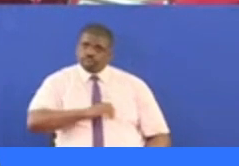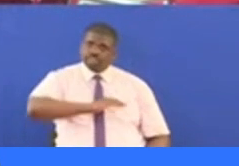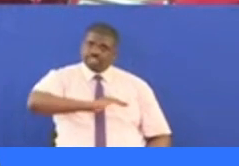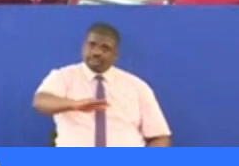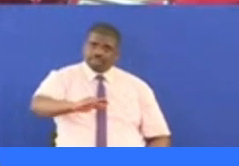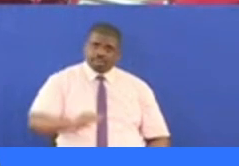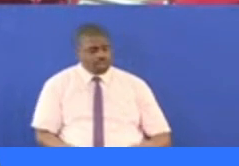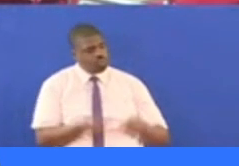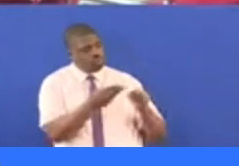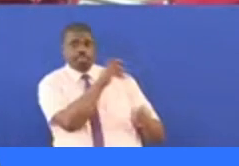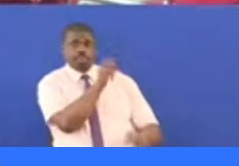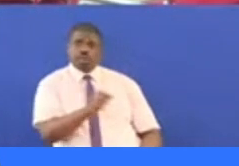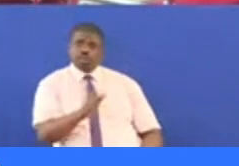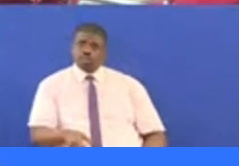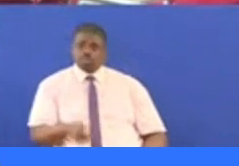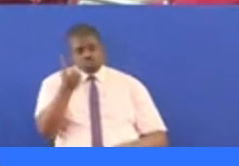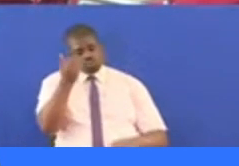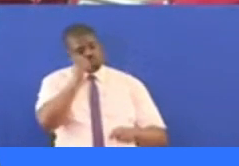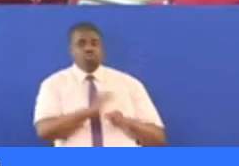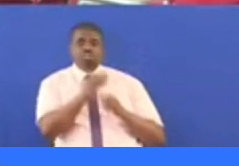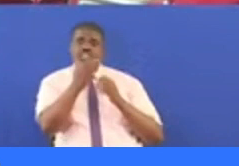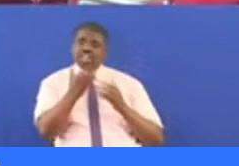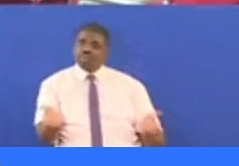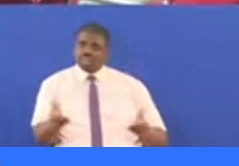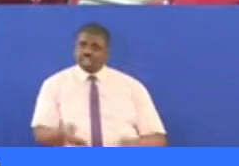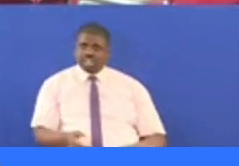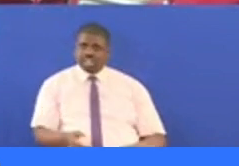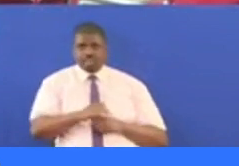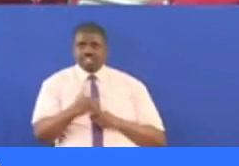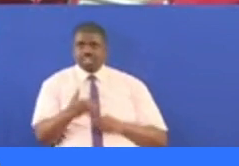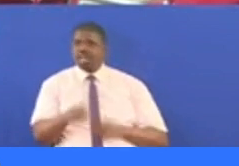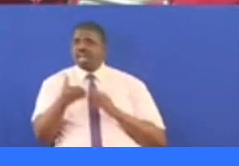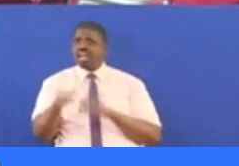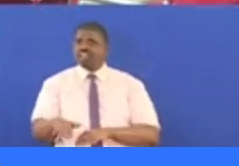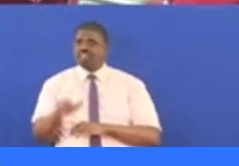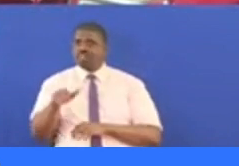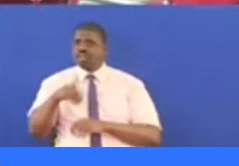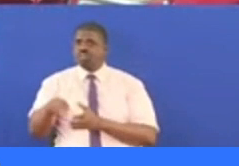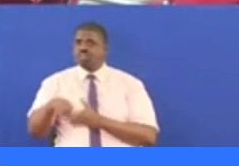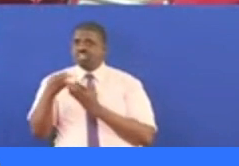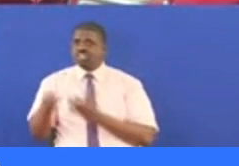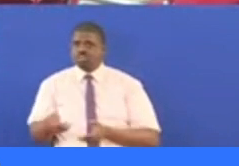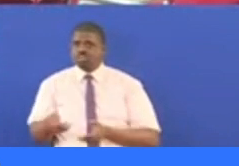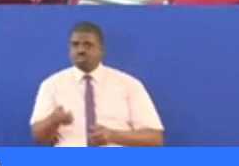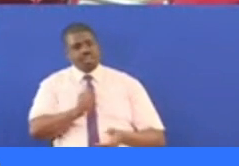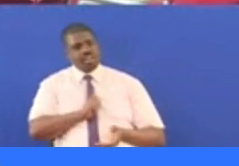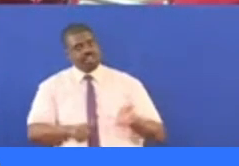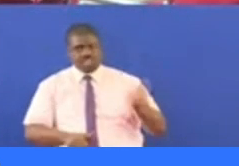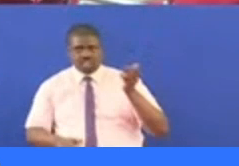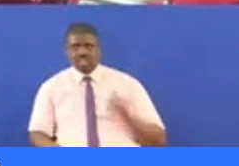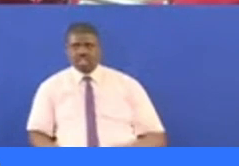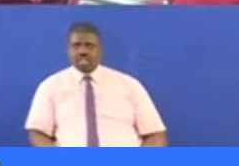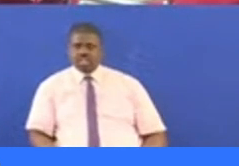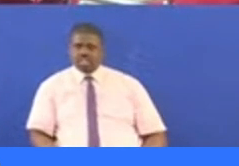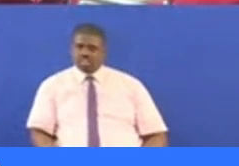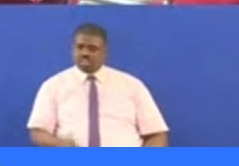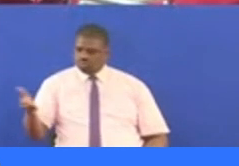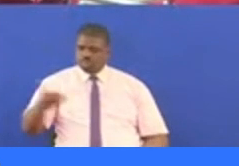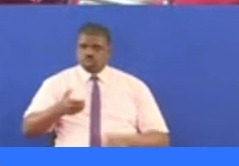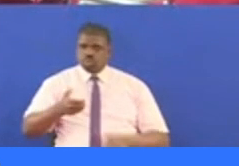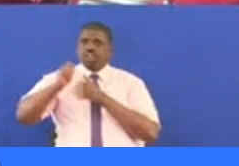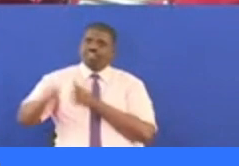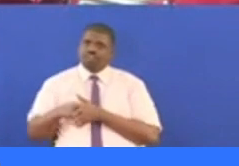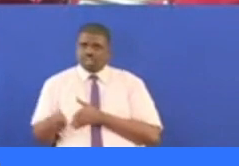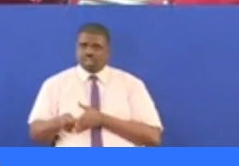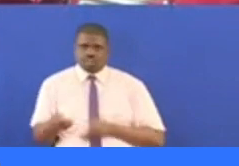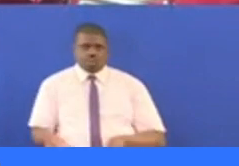tukawapa watu wasiokuwa na ujuzi, mashamba yakafa, baadaye tukashindwa, tukaanza kubinafsisha. Tumechukua viwanda,